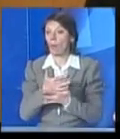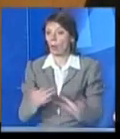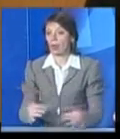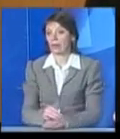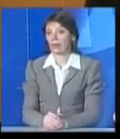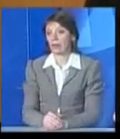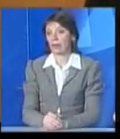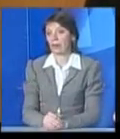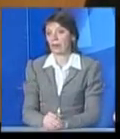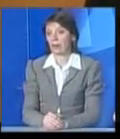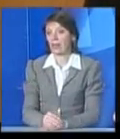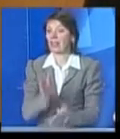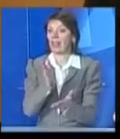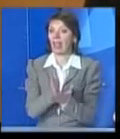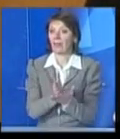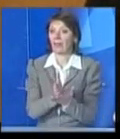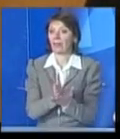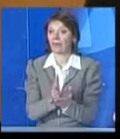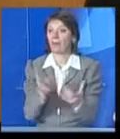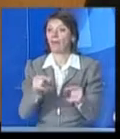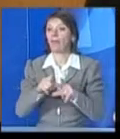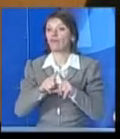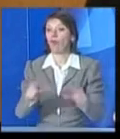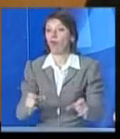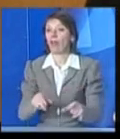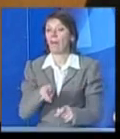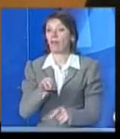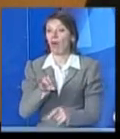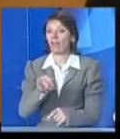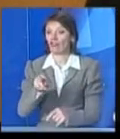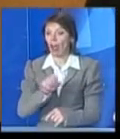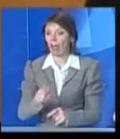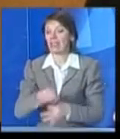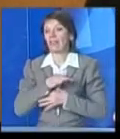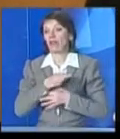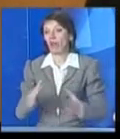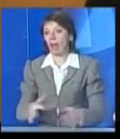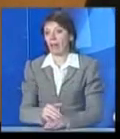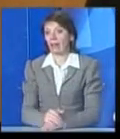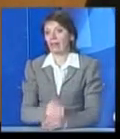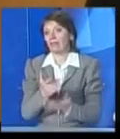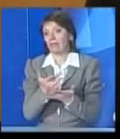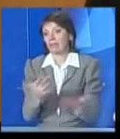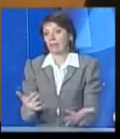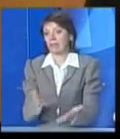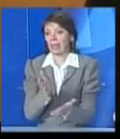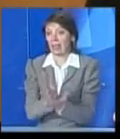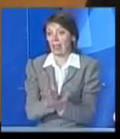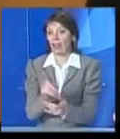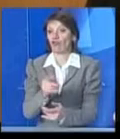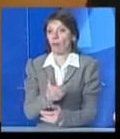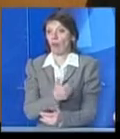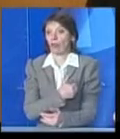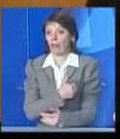ну, то таке. Там і бали мене в школі забракували, і критикували, ну, і присікали. Ну, то таке діло, щоб я хотів все